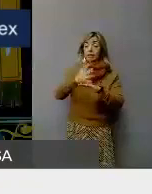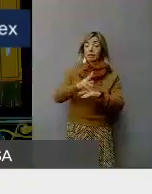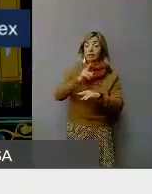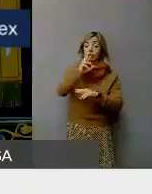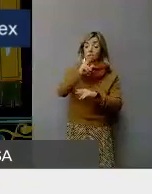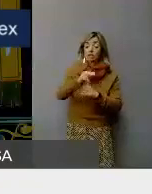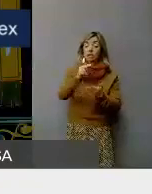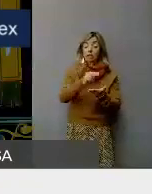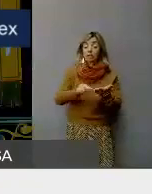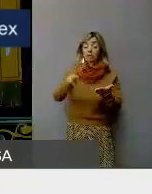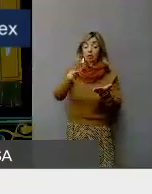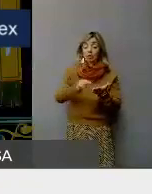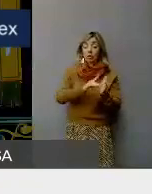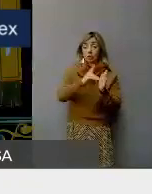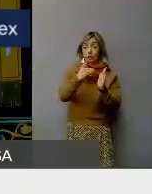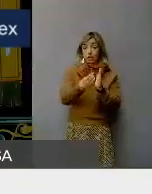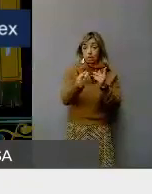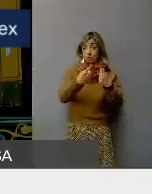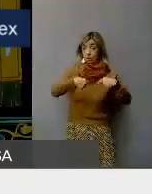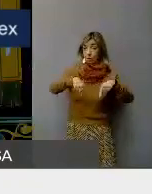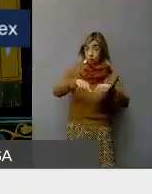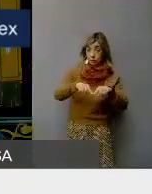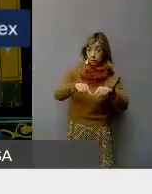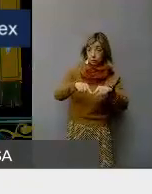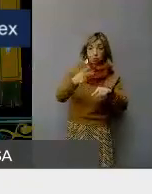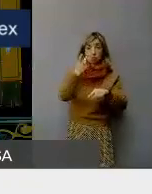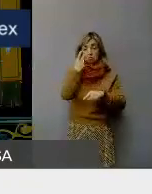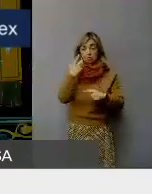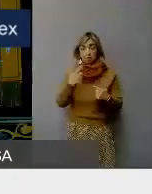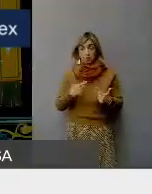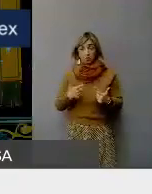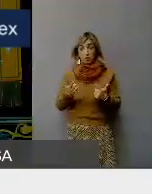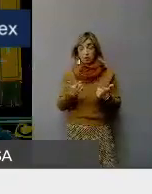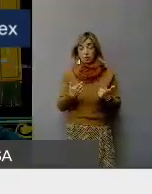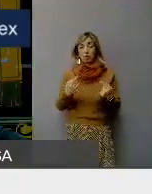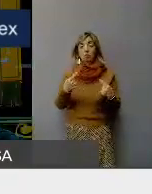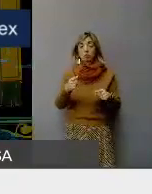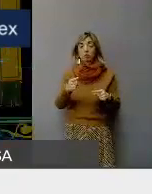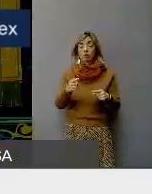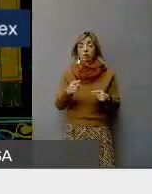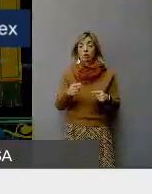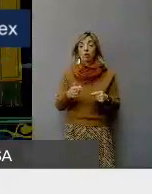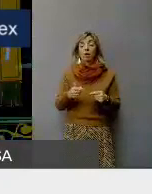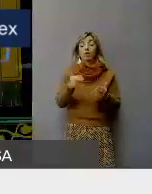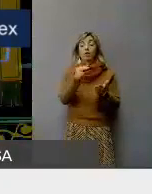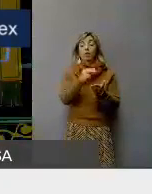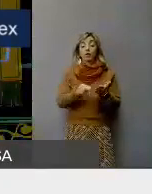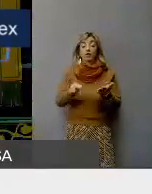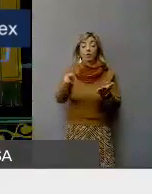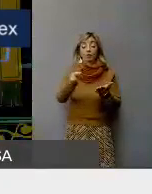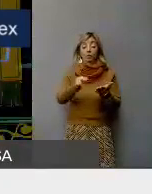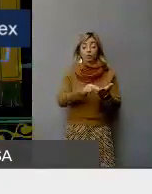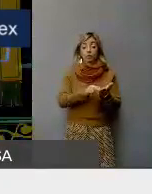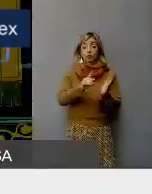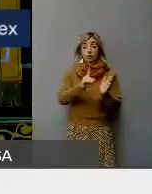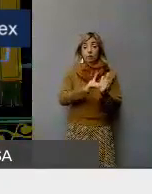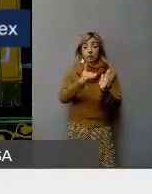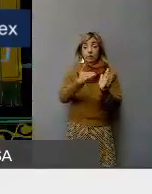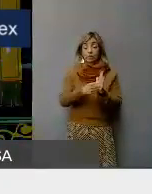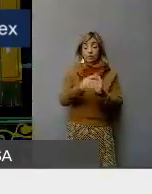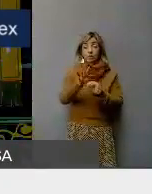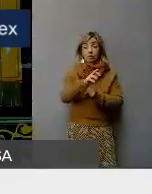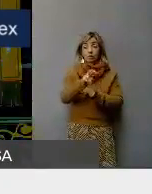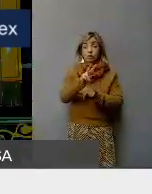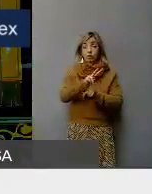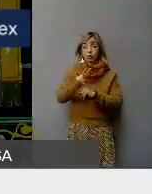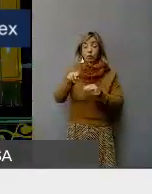sulla delibera di consiglio non ne vedo quindi la vado a porre in votazione quindi la delibera 420 26